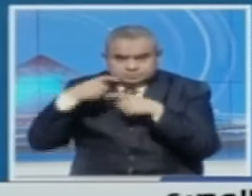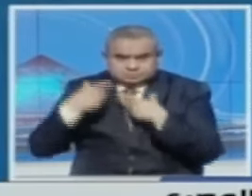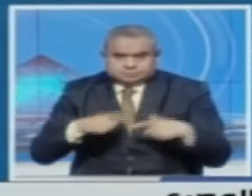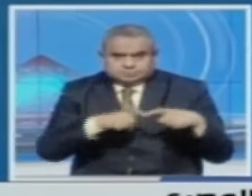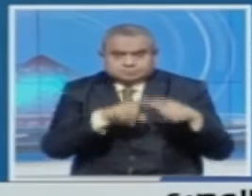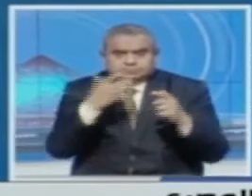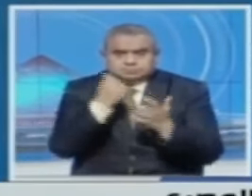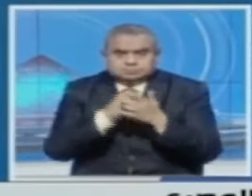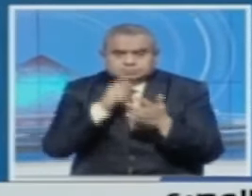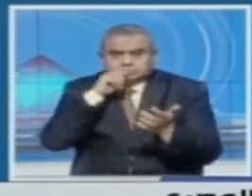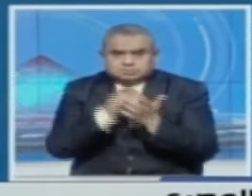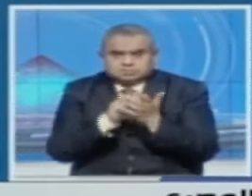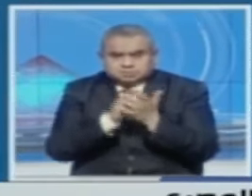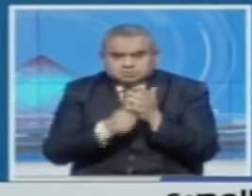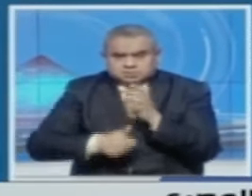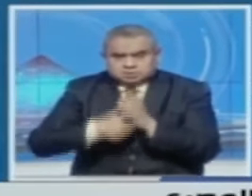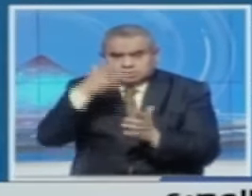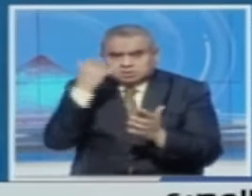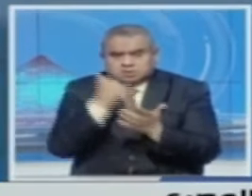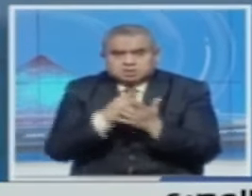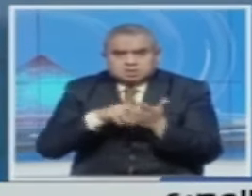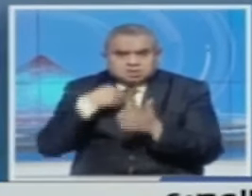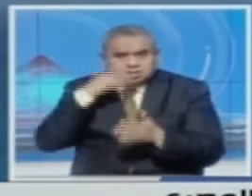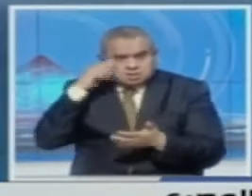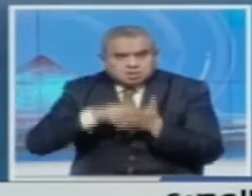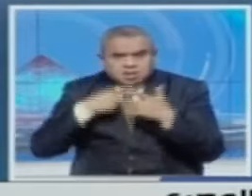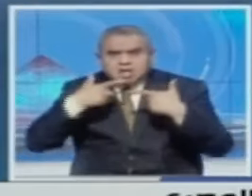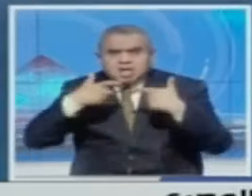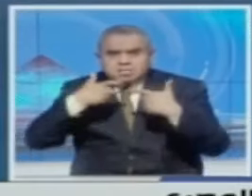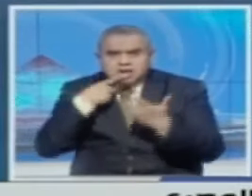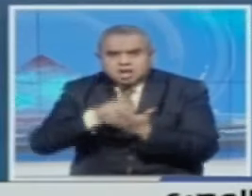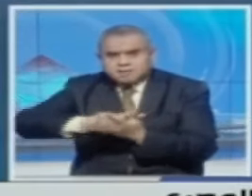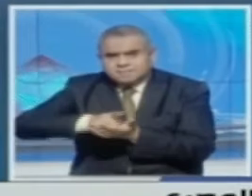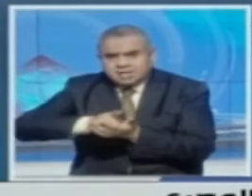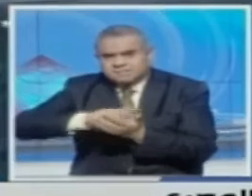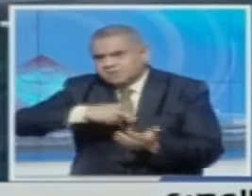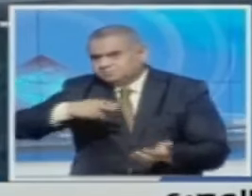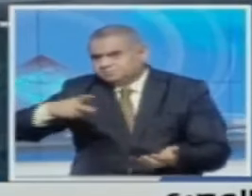خلال تنفيذ رماية مدفعية سطحي بالأعيرة المختلفة.